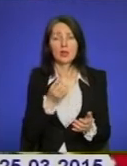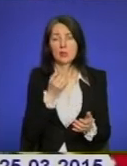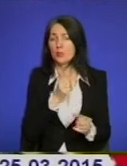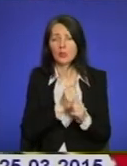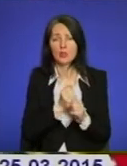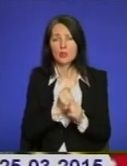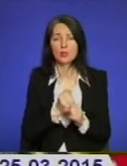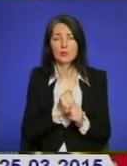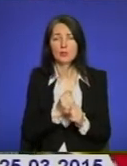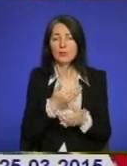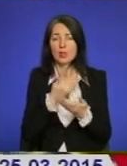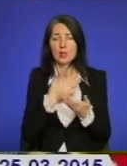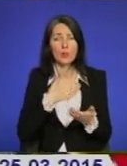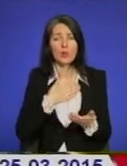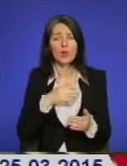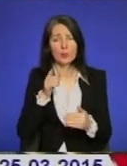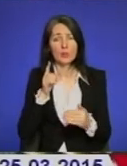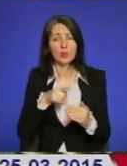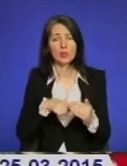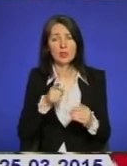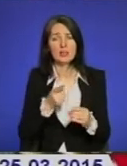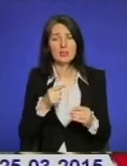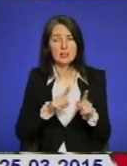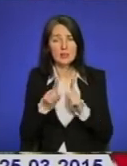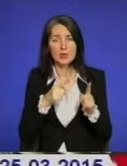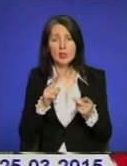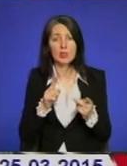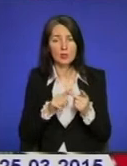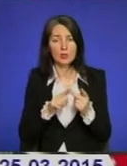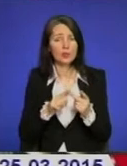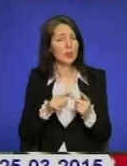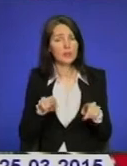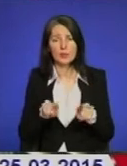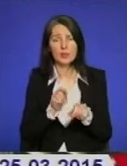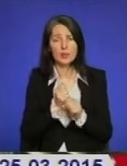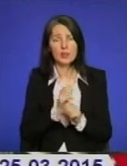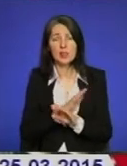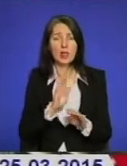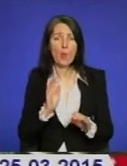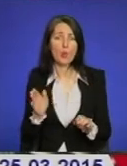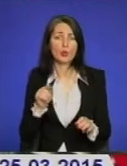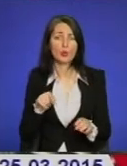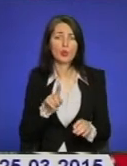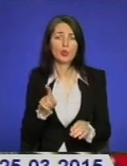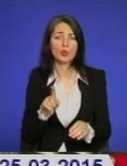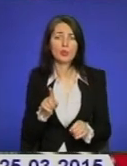і на мою переконання І ці зміни другої які внесені також працювати не будуть тому що